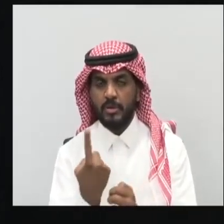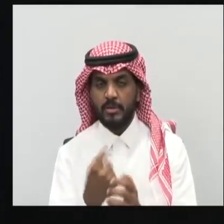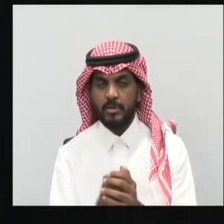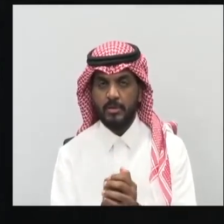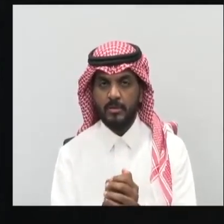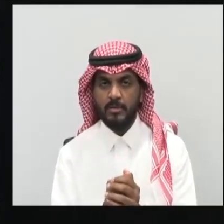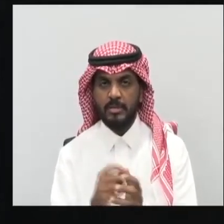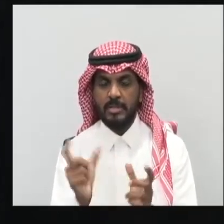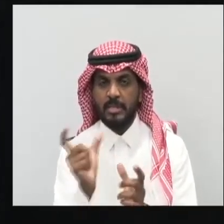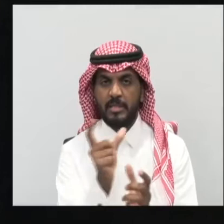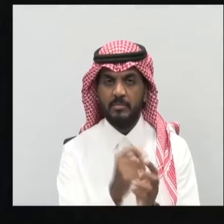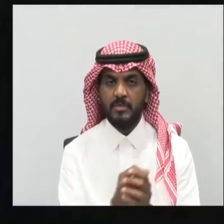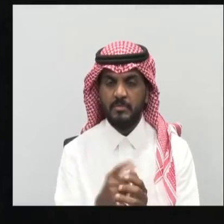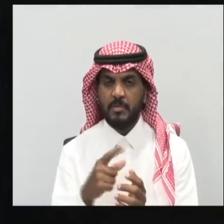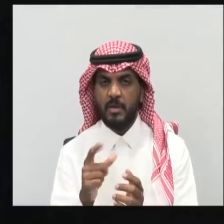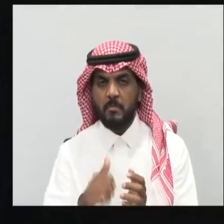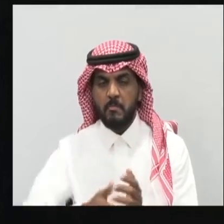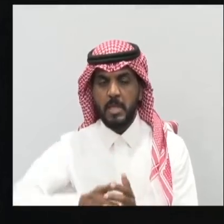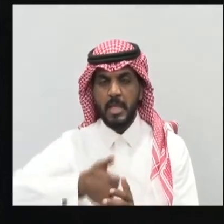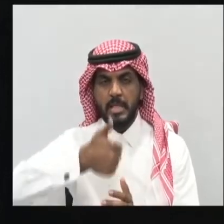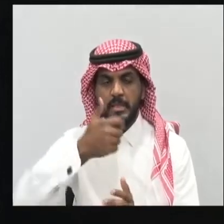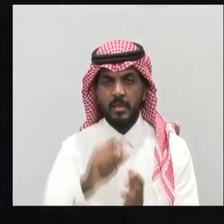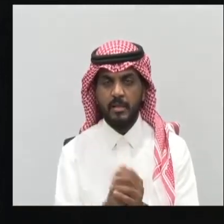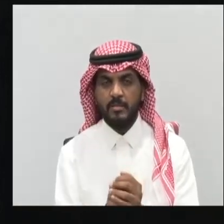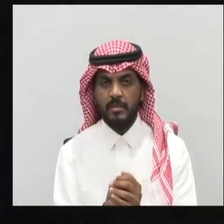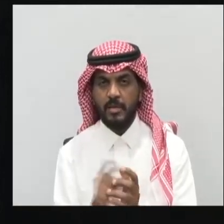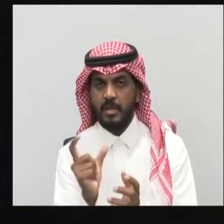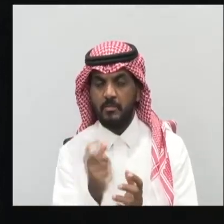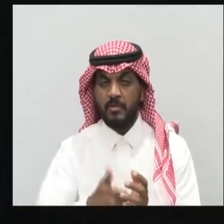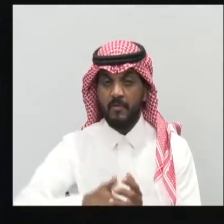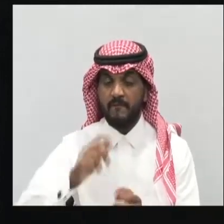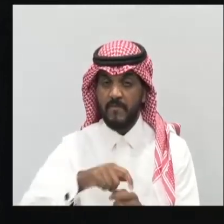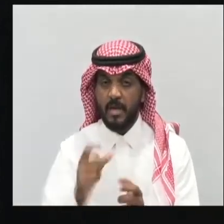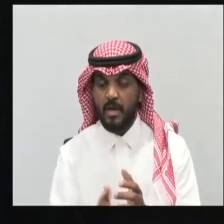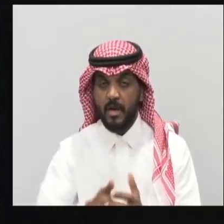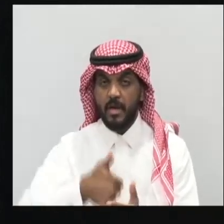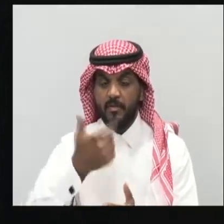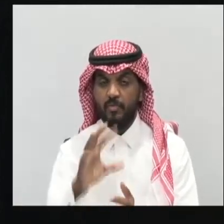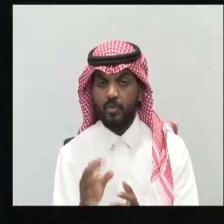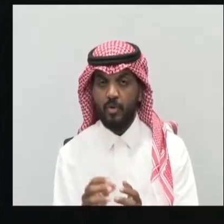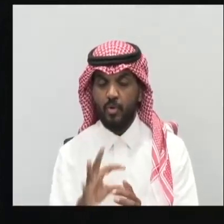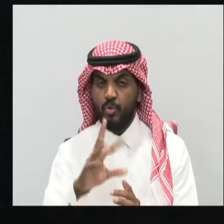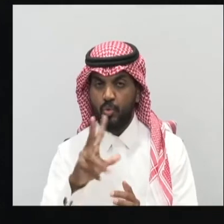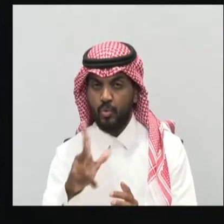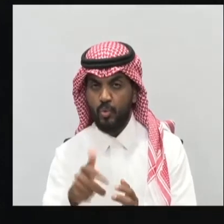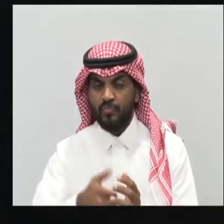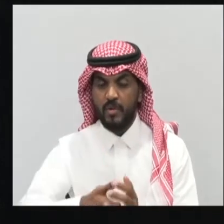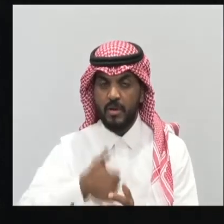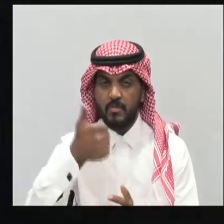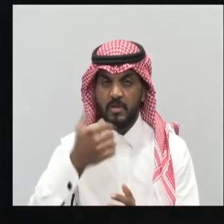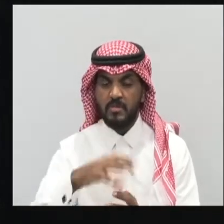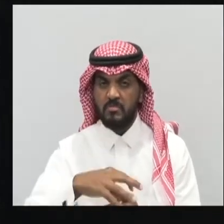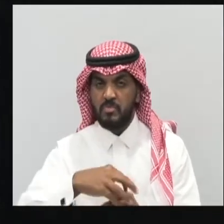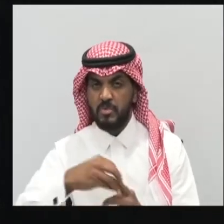مني كلمات بها مد بالألف، وقلنا يا صغاري أن حروف المد مجردة